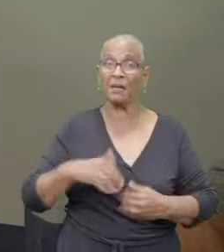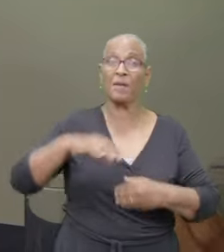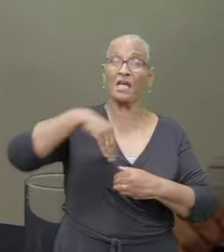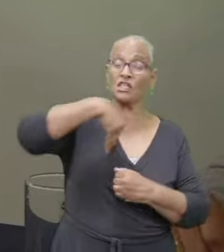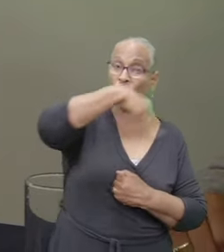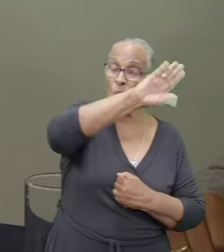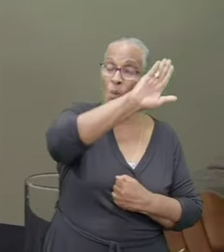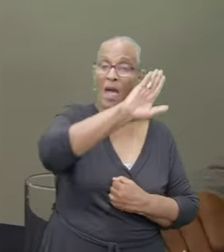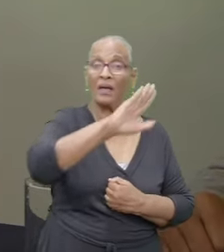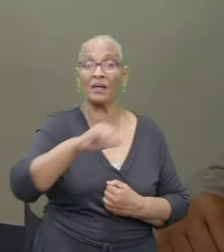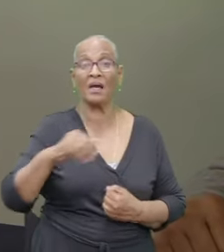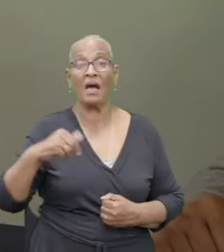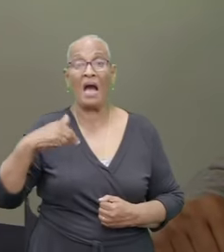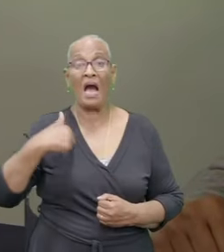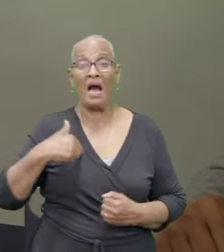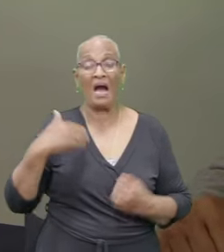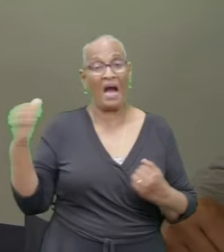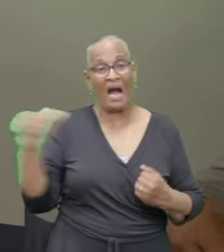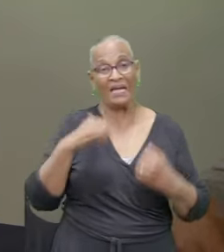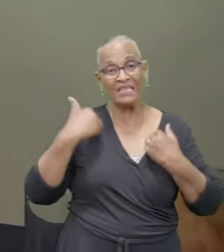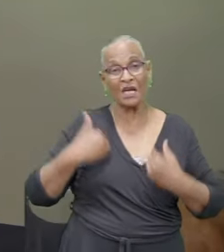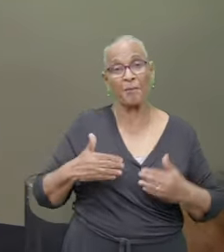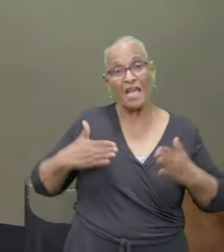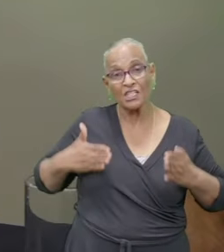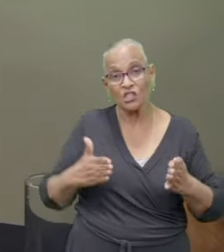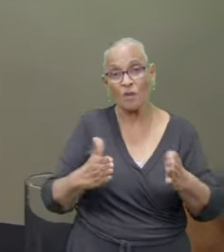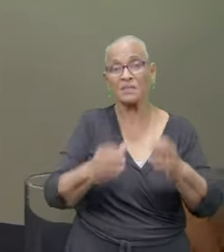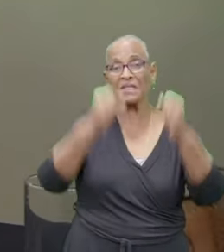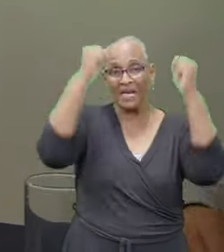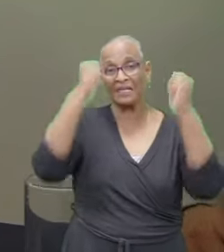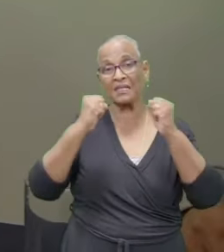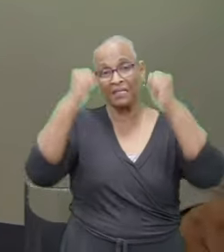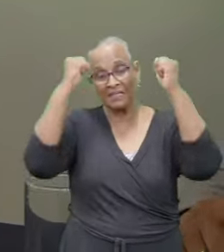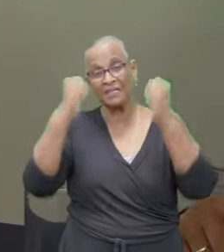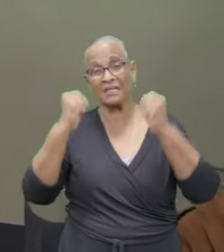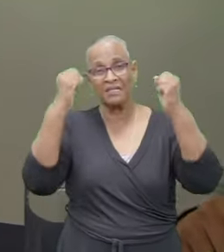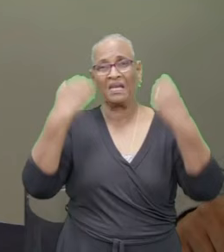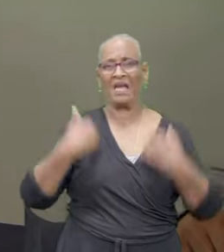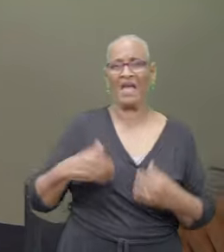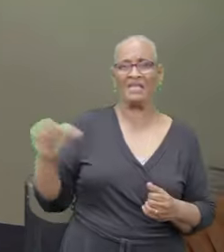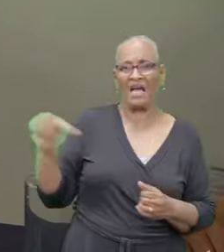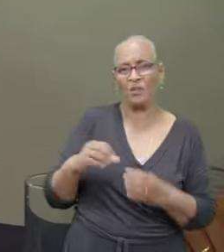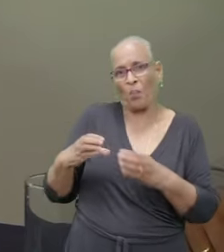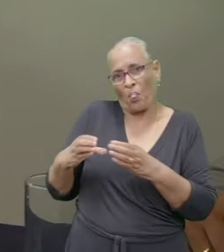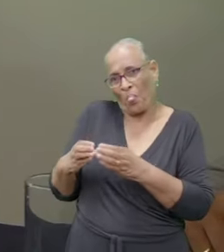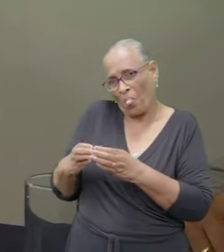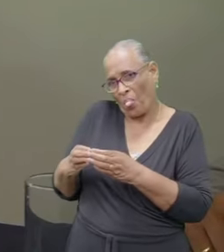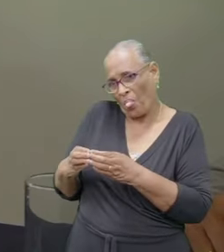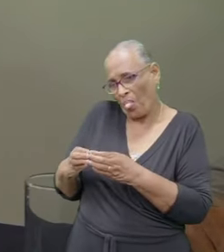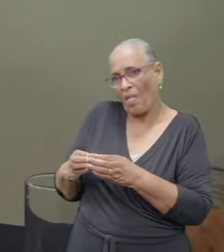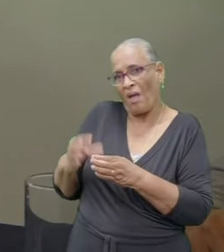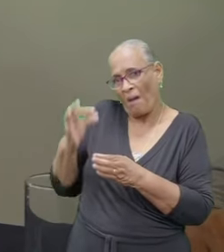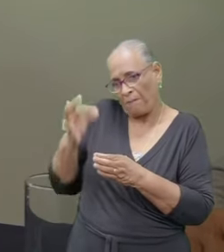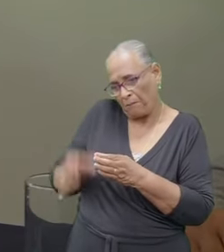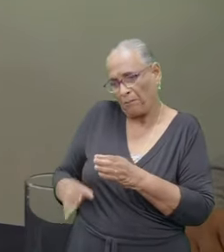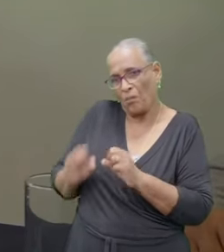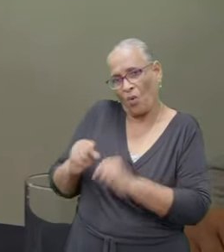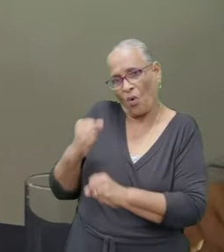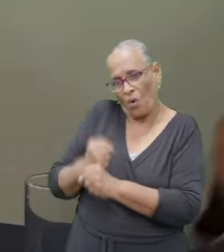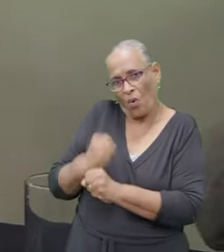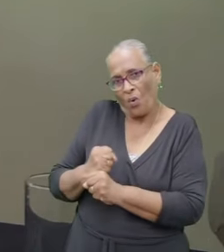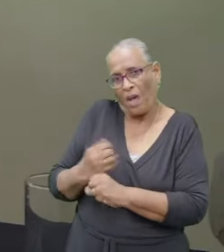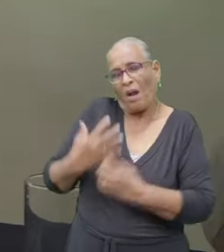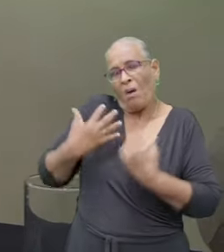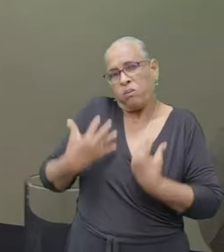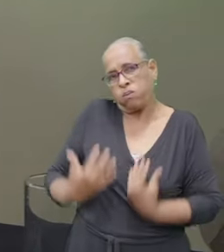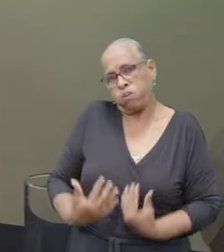via de bond proberen om hun inkomen te verhogen. Gaat dit niet nog meer jugu-jugu veroorzaken? Hoe gaat u dat